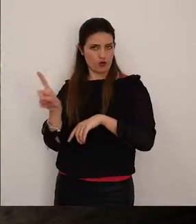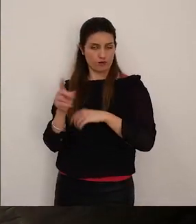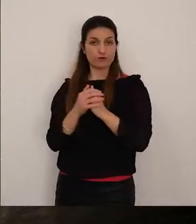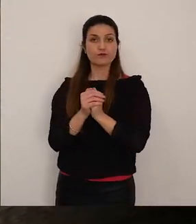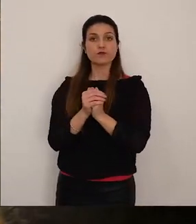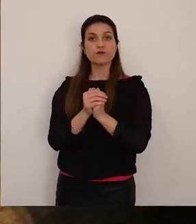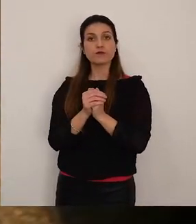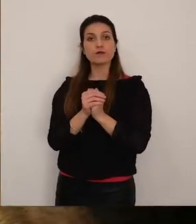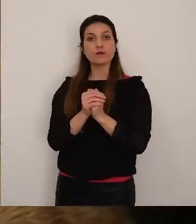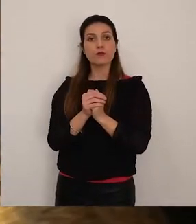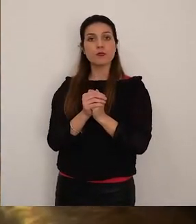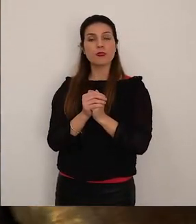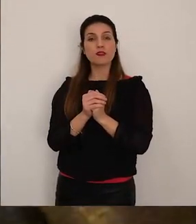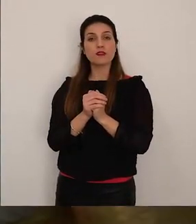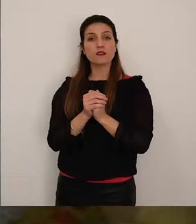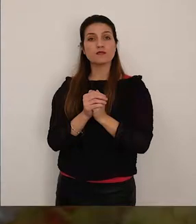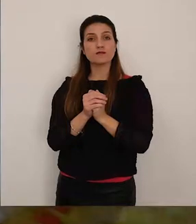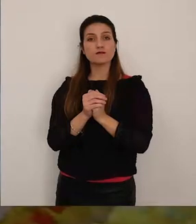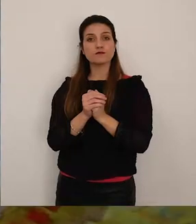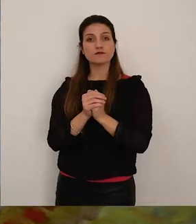sorreggerne l'intera struttura.